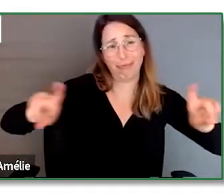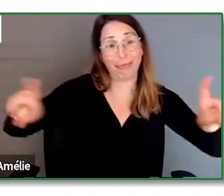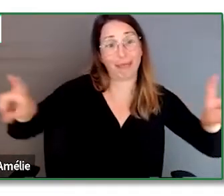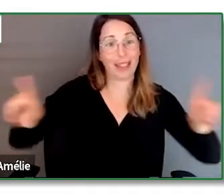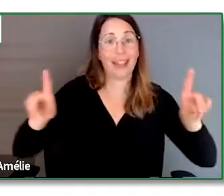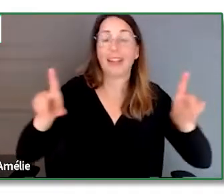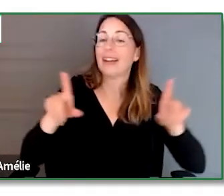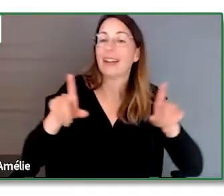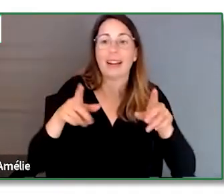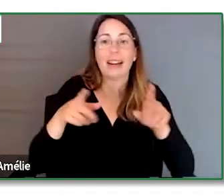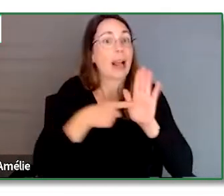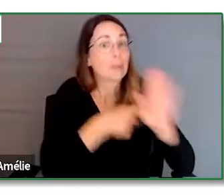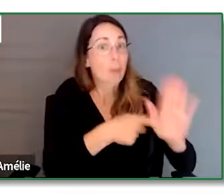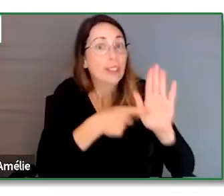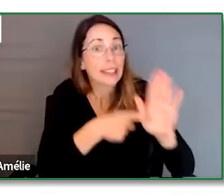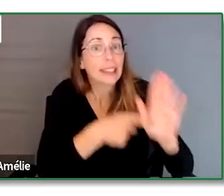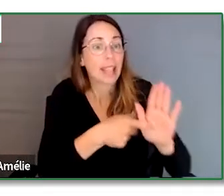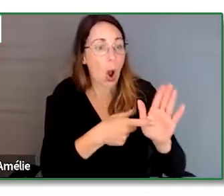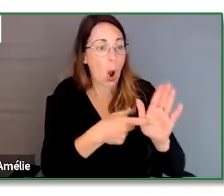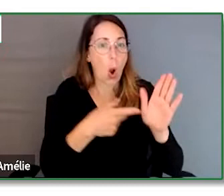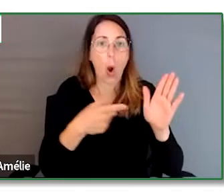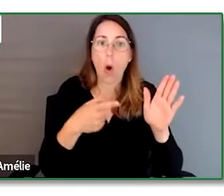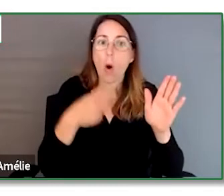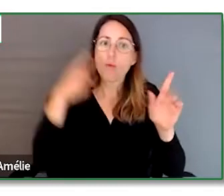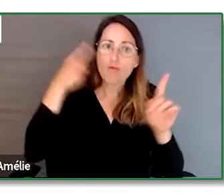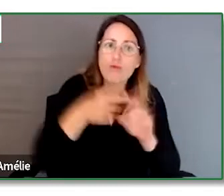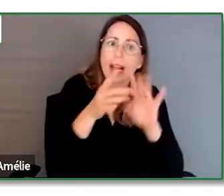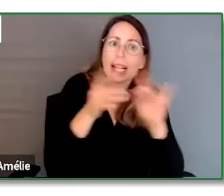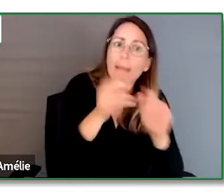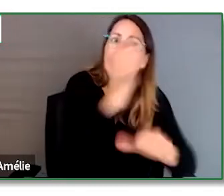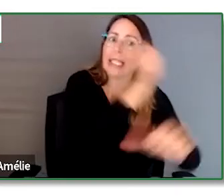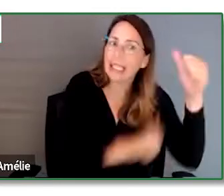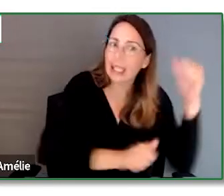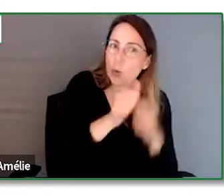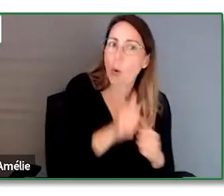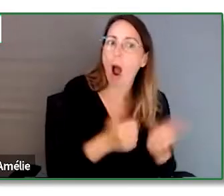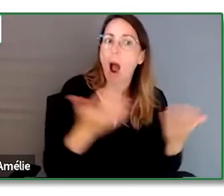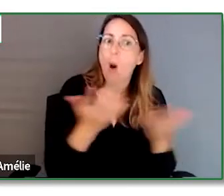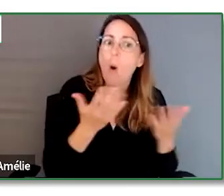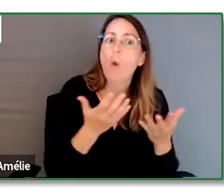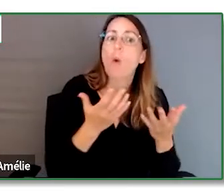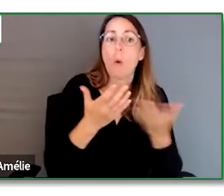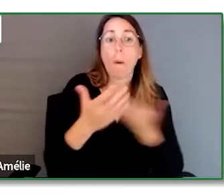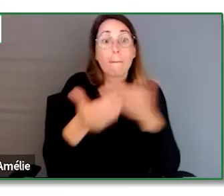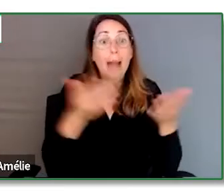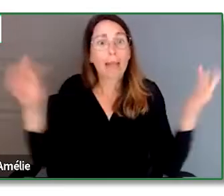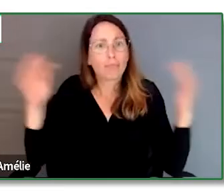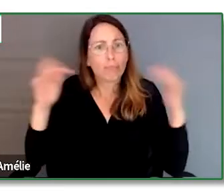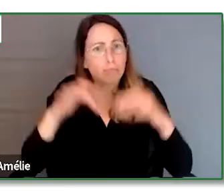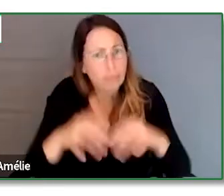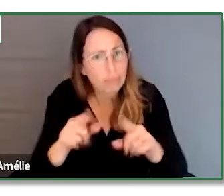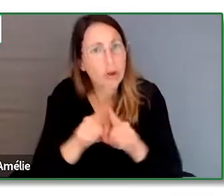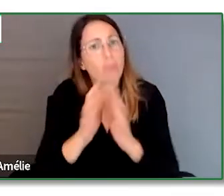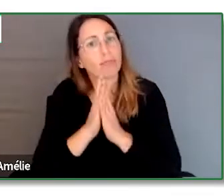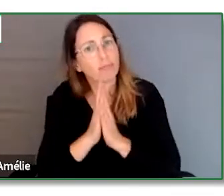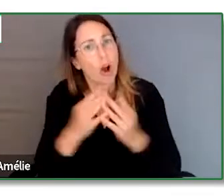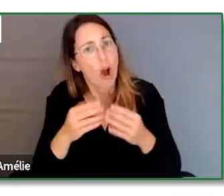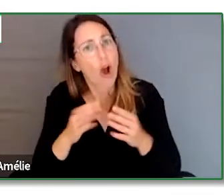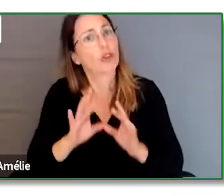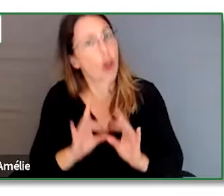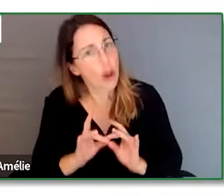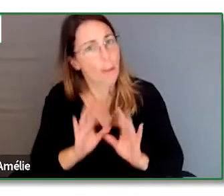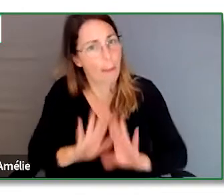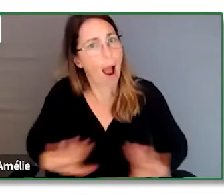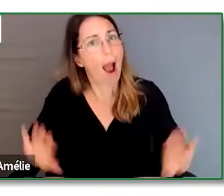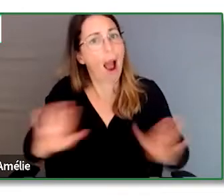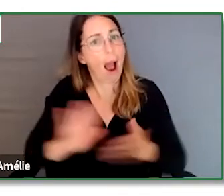d'exposés d'interprétation, des lieux de recueillement, toutes sortes d'espaces. Nous avons toutes sortes d'aires d'utilisation, de